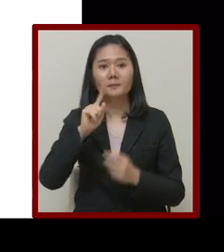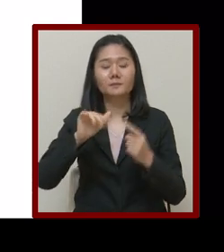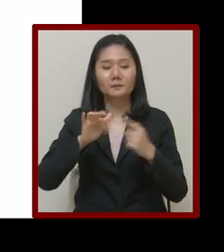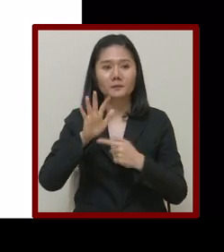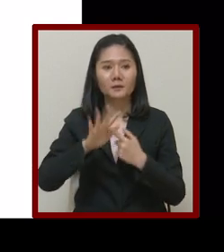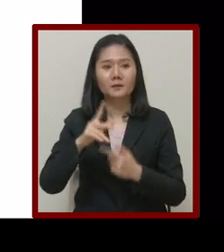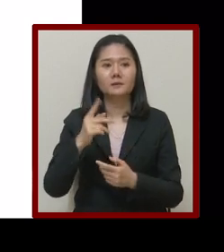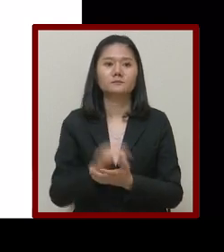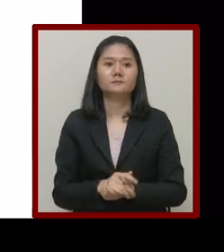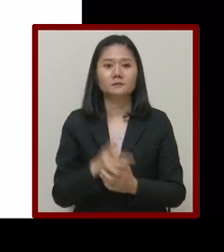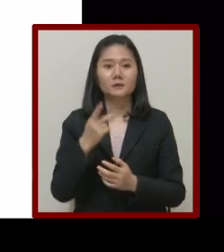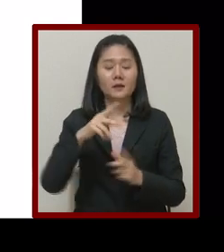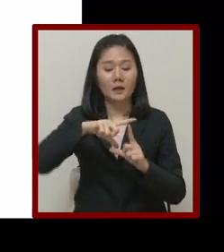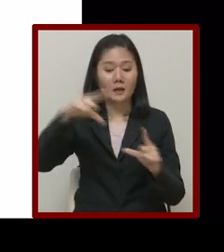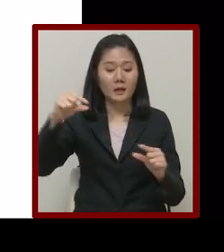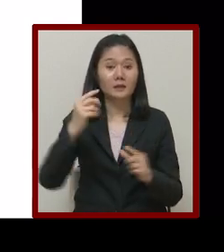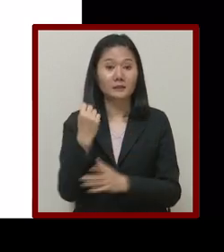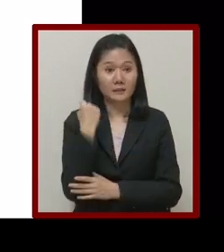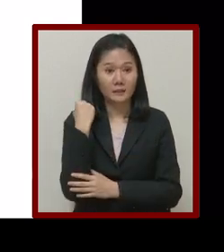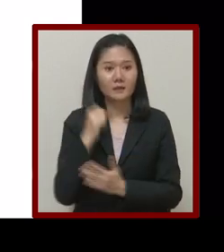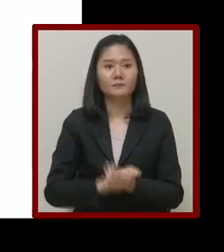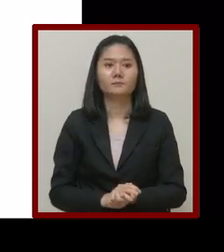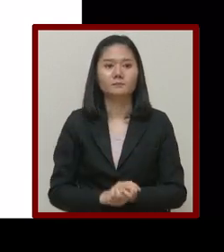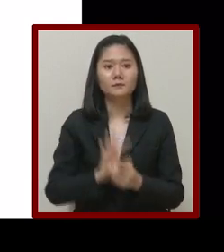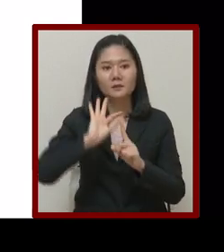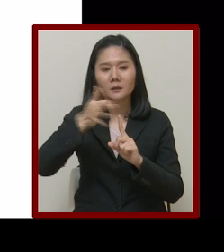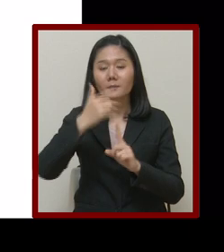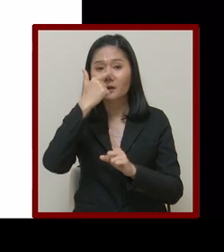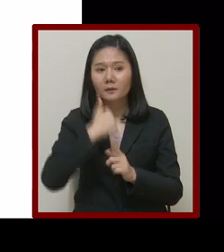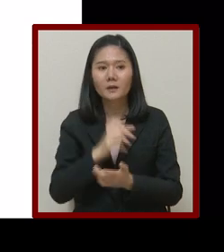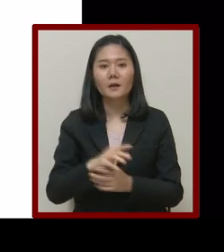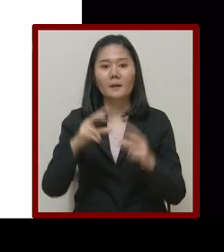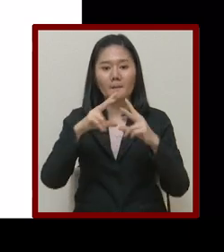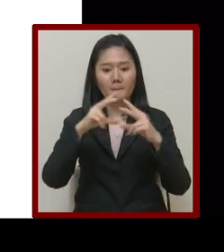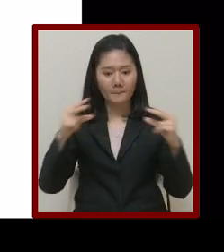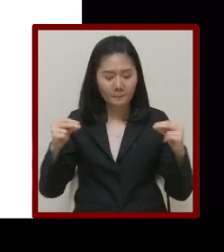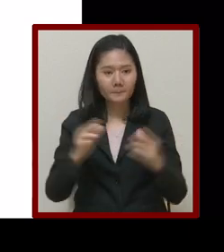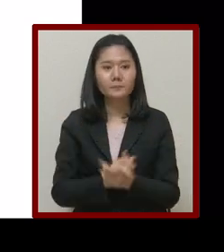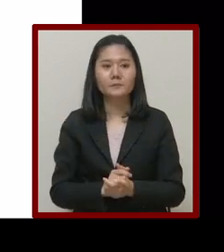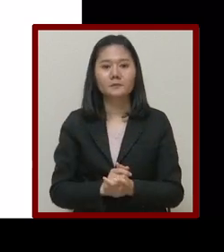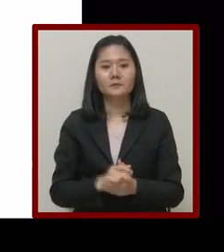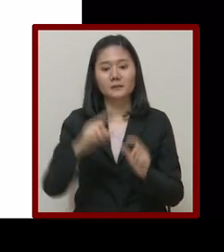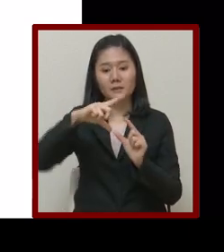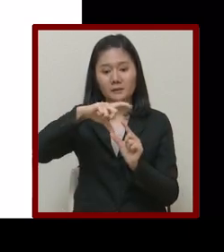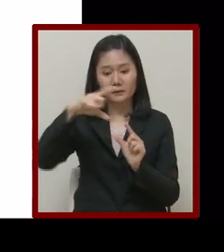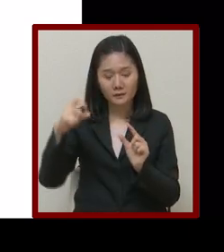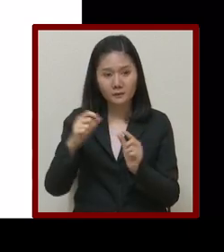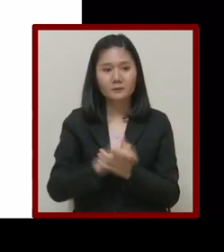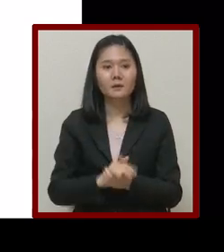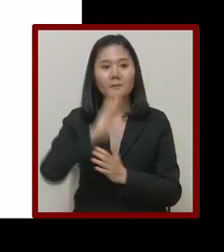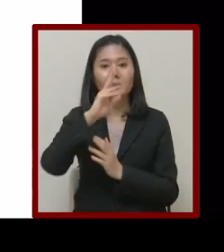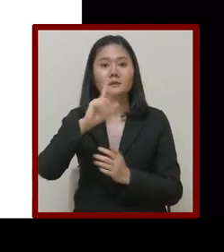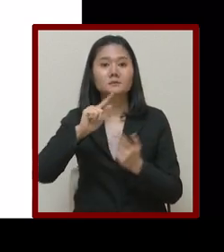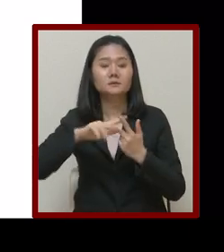น้ำคะน้าน้ำกระเพราแดงน้ำมะระขี้นกน้ำตำลึงน้ำใบชะ